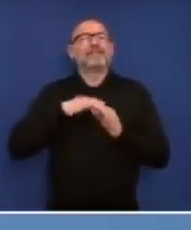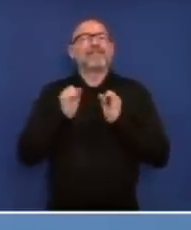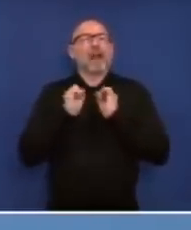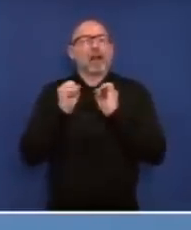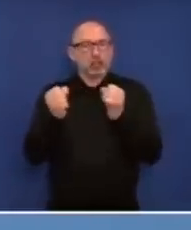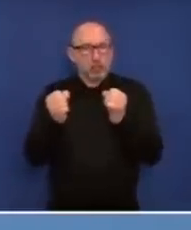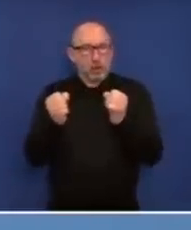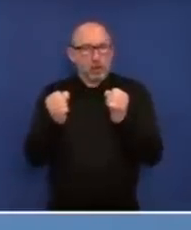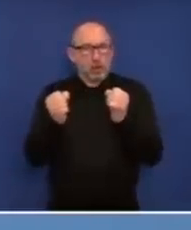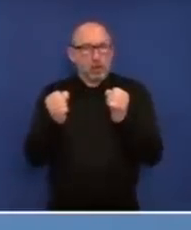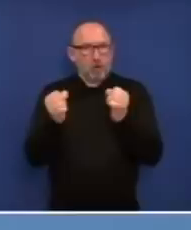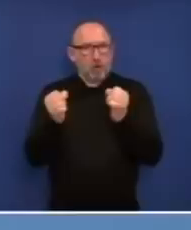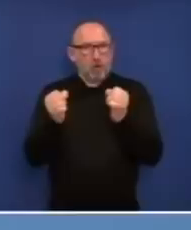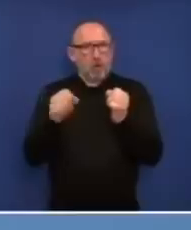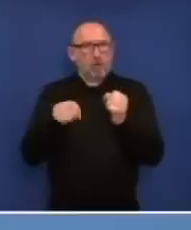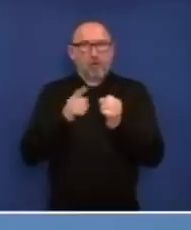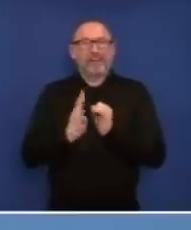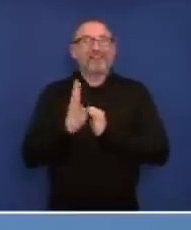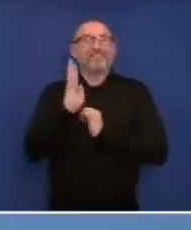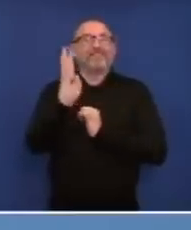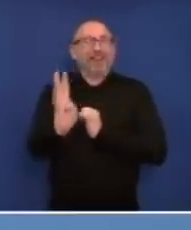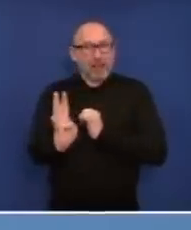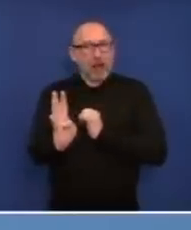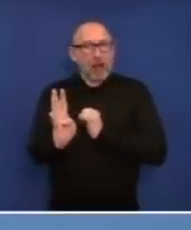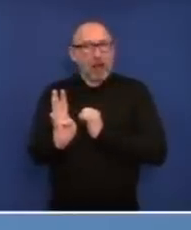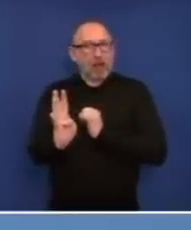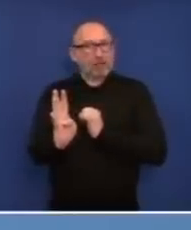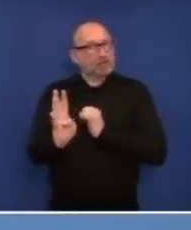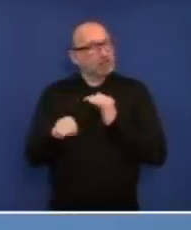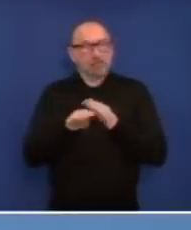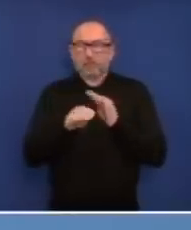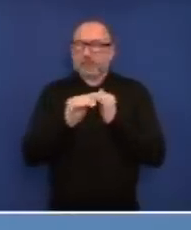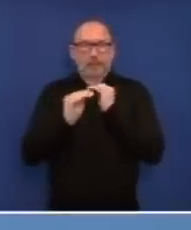Engagement auch für die nächsten 4 Jahre auf vergleichbarem Niveau